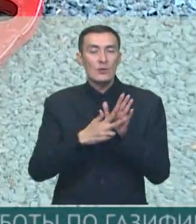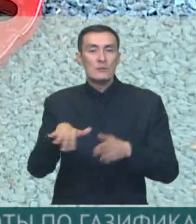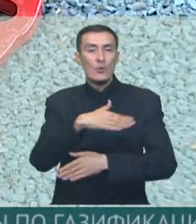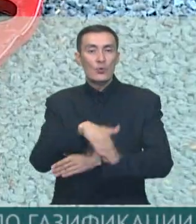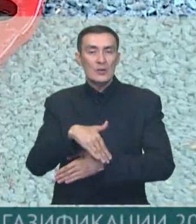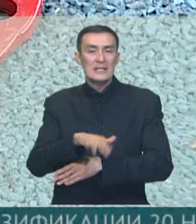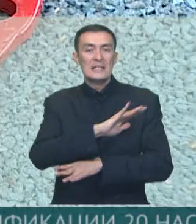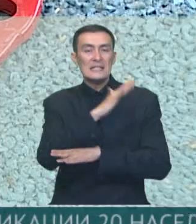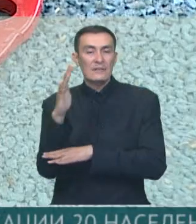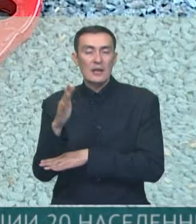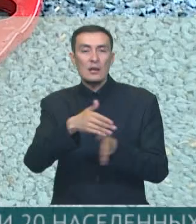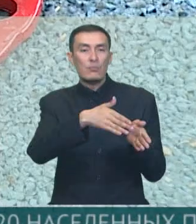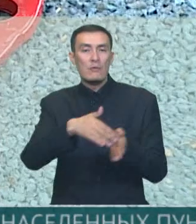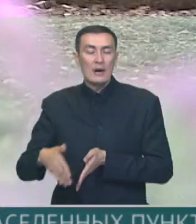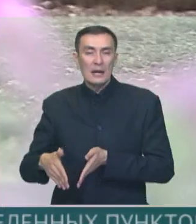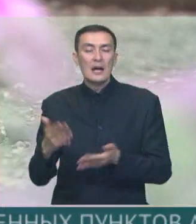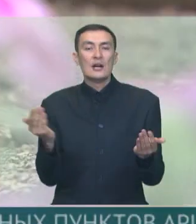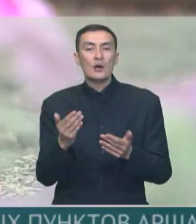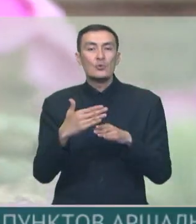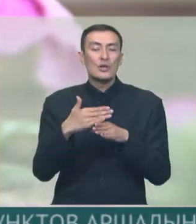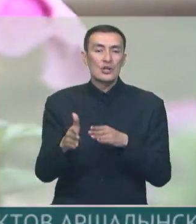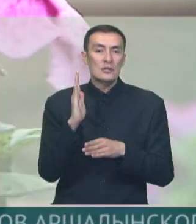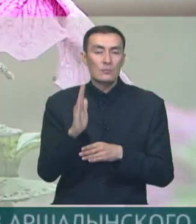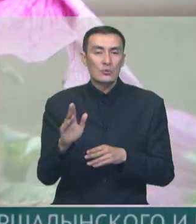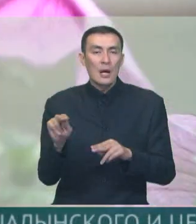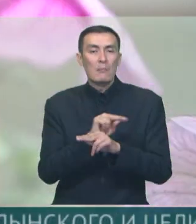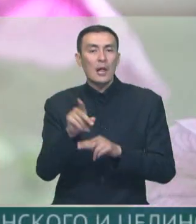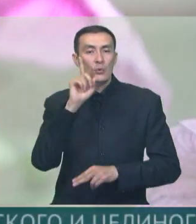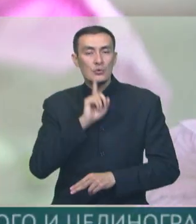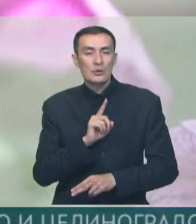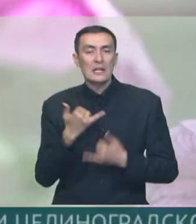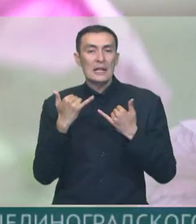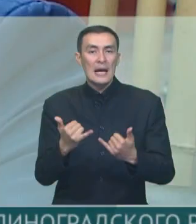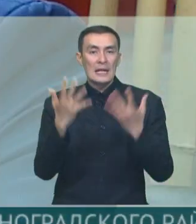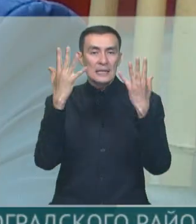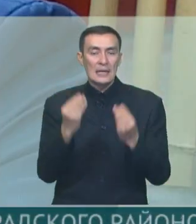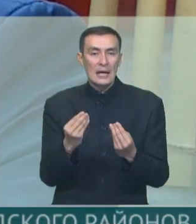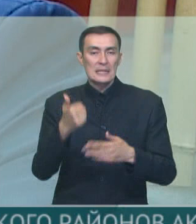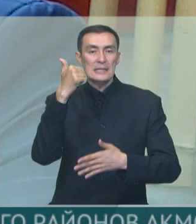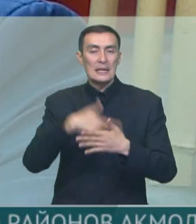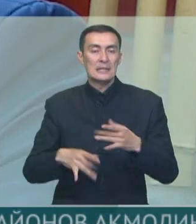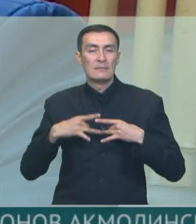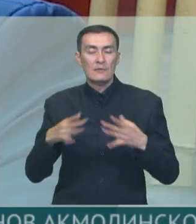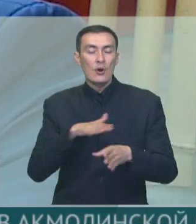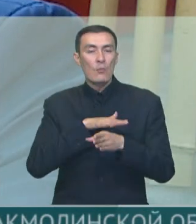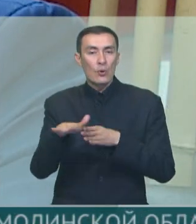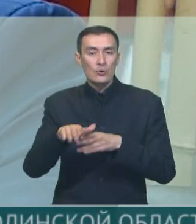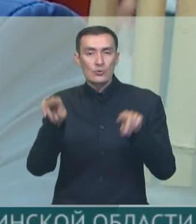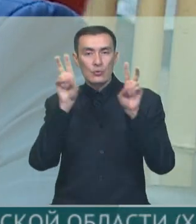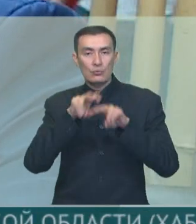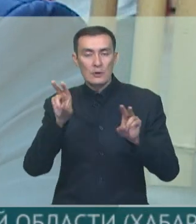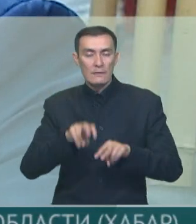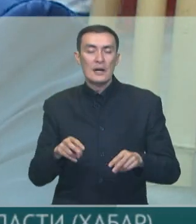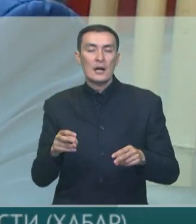улиц, скверы и бульвар. Какую-то часть из них благоустроят ко дню столицы. Полностью проанализировали